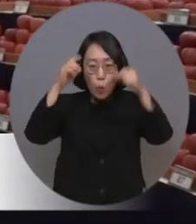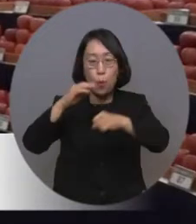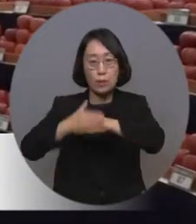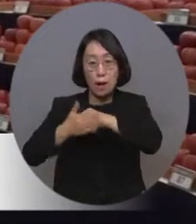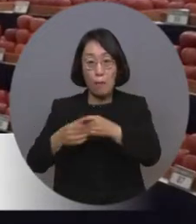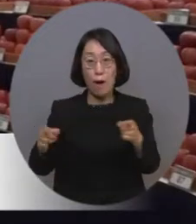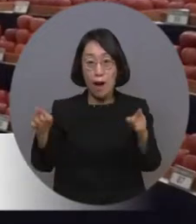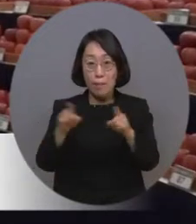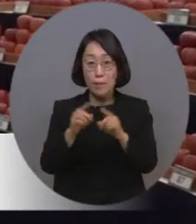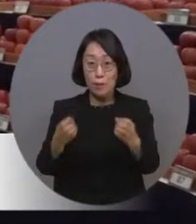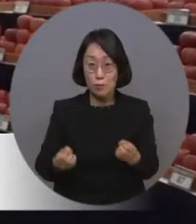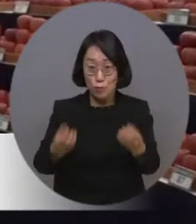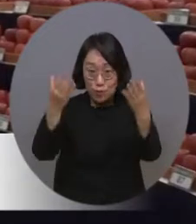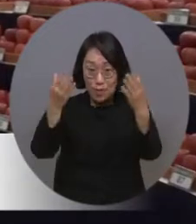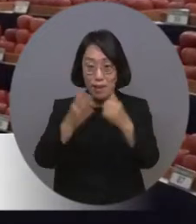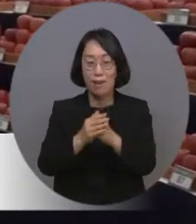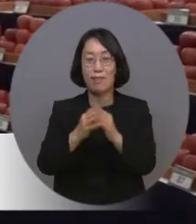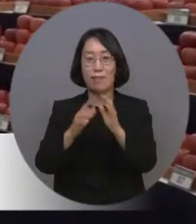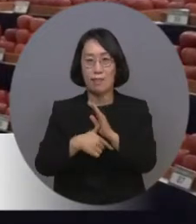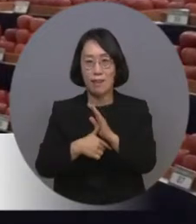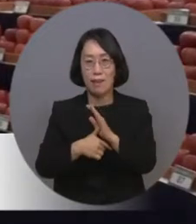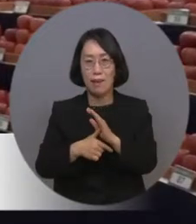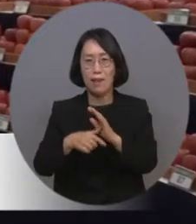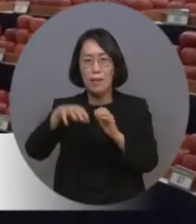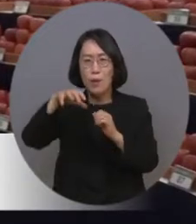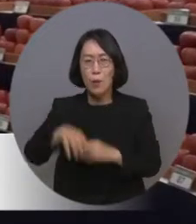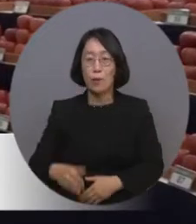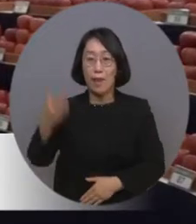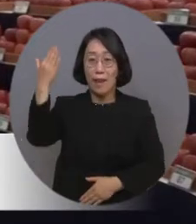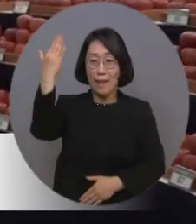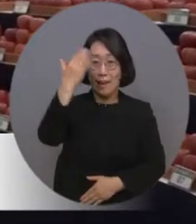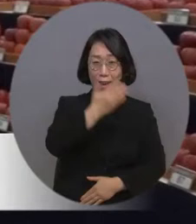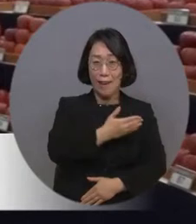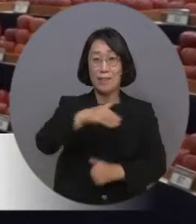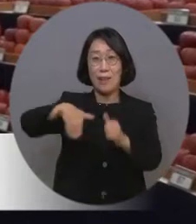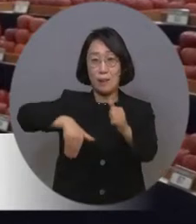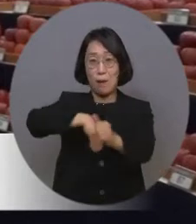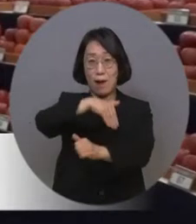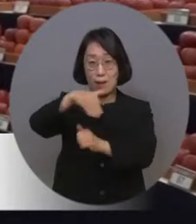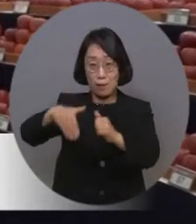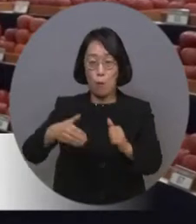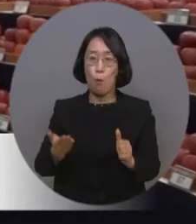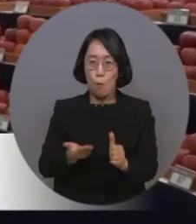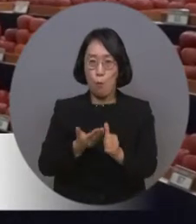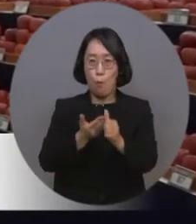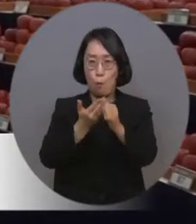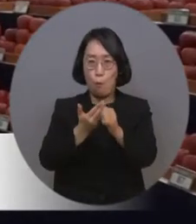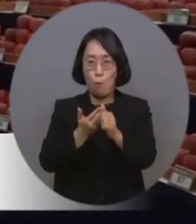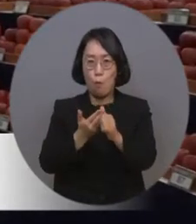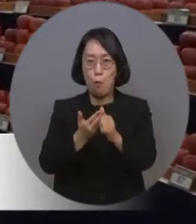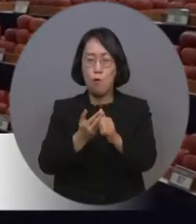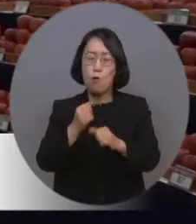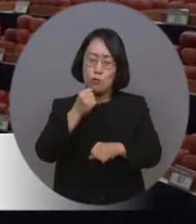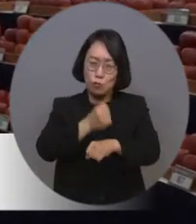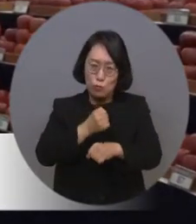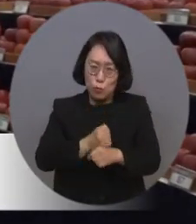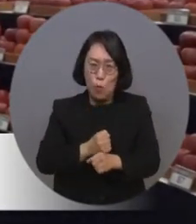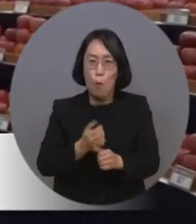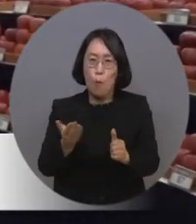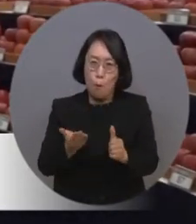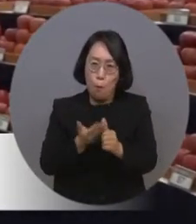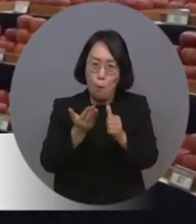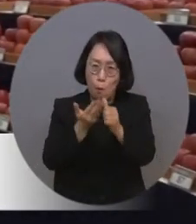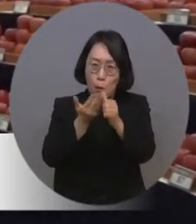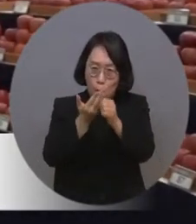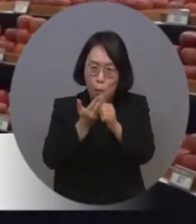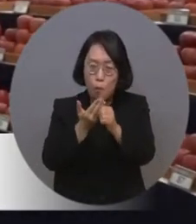축제를 맞이하여 장수의 깨끗한 환경 속에서 국민들의 땀과 노력으로